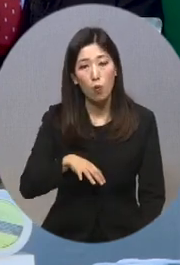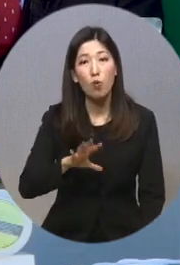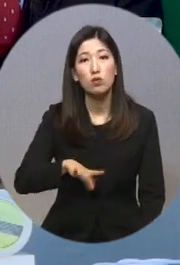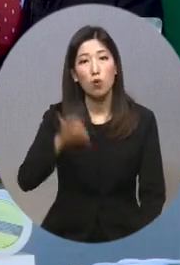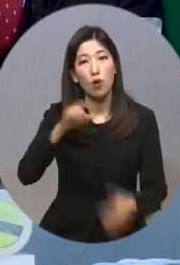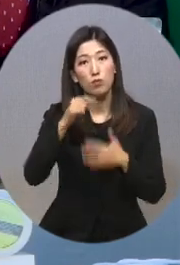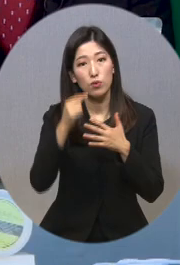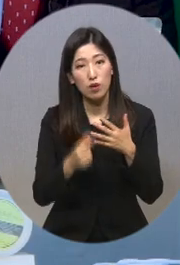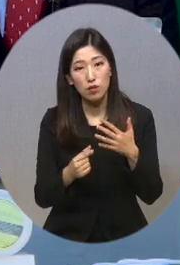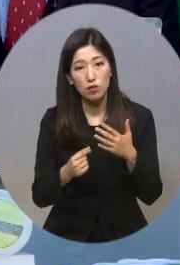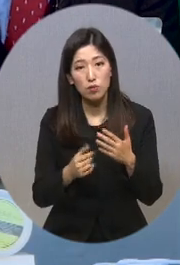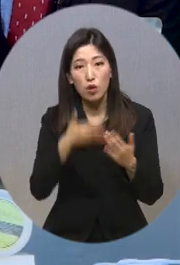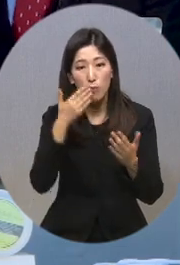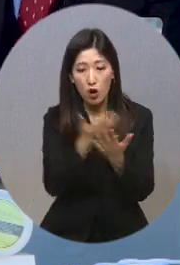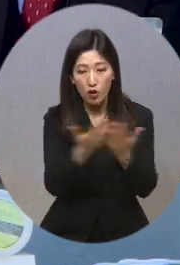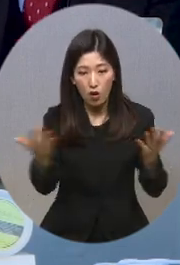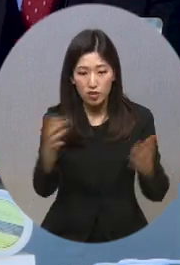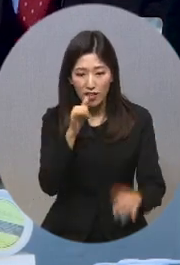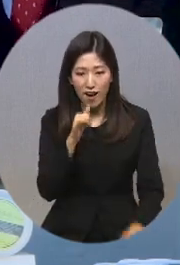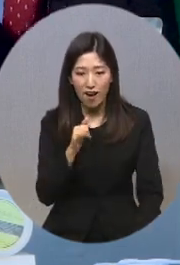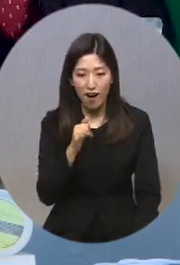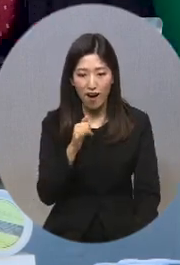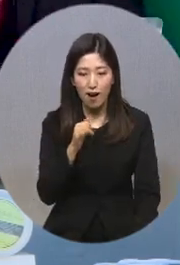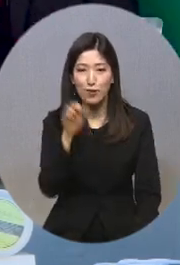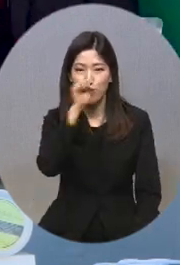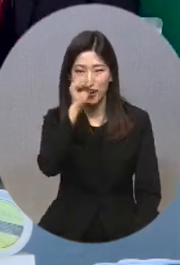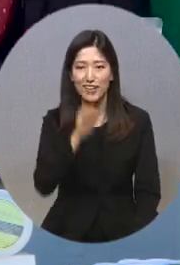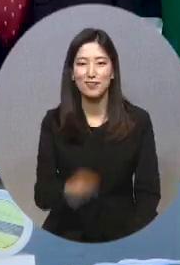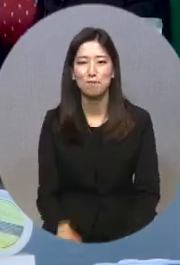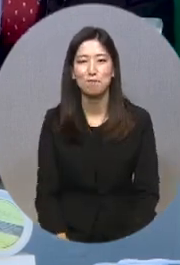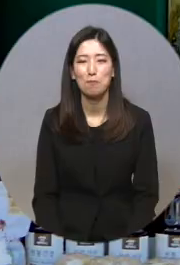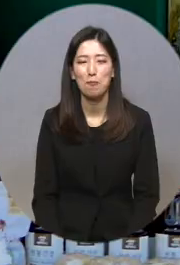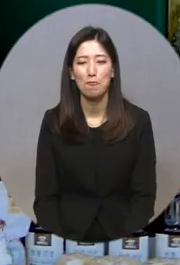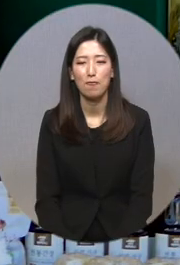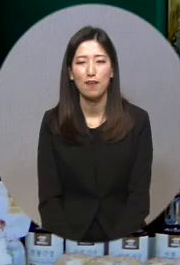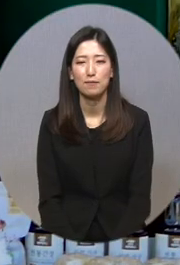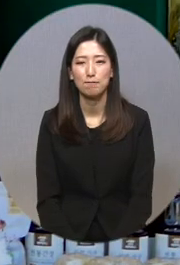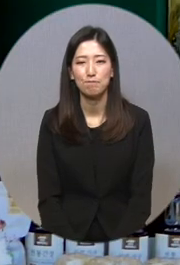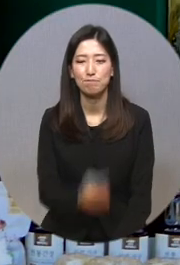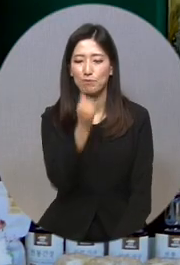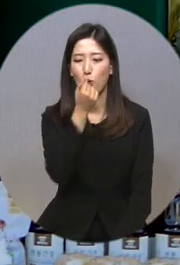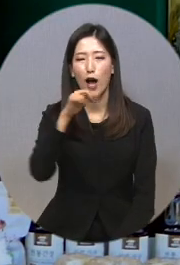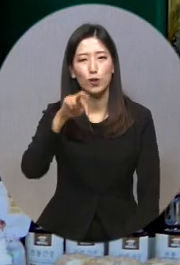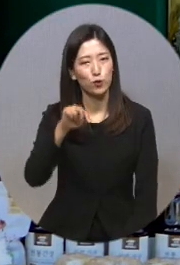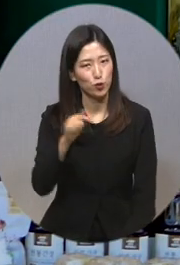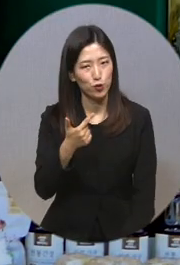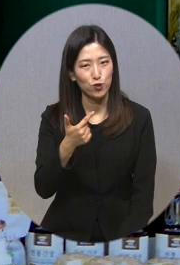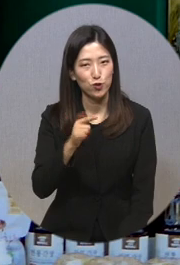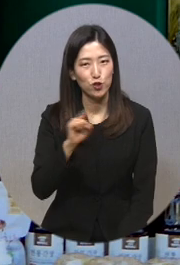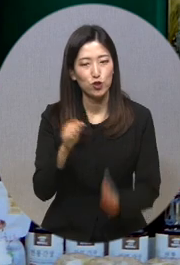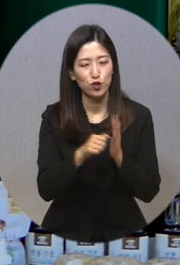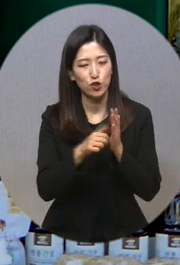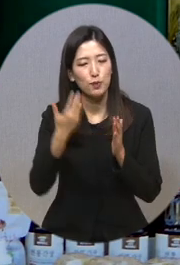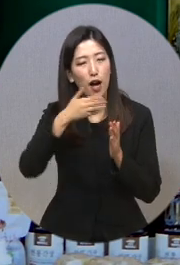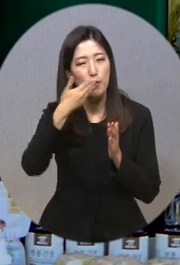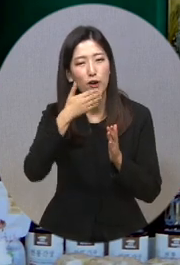먹거리 잔뜩 있으니까 기분 좋아요. 네. 네. 눈으로 보는 시각부터 네. 먹고 맞습니다. 네. 화순에는 과연 어떤 먹거리가